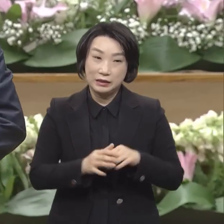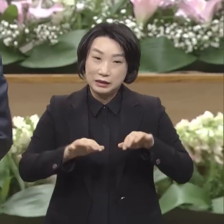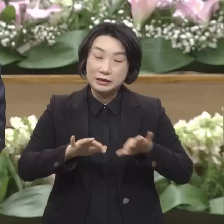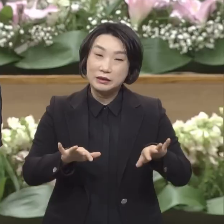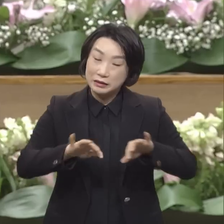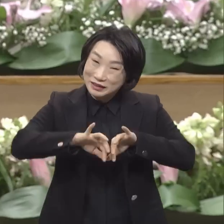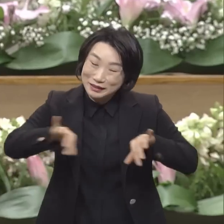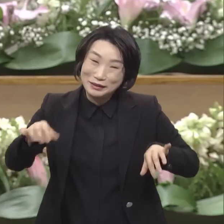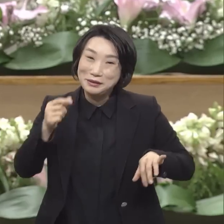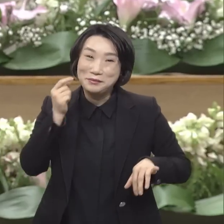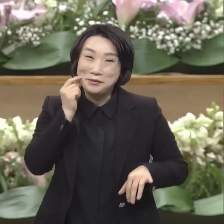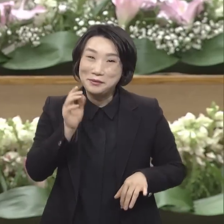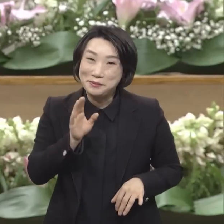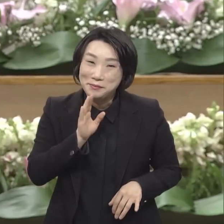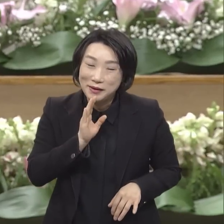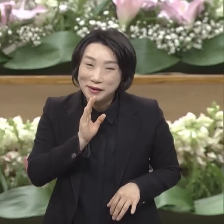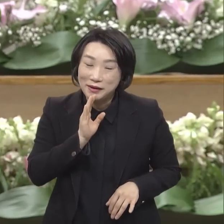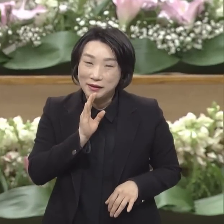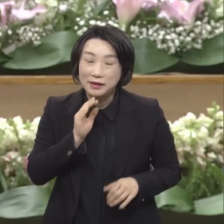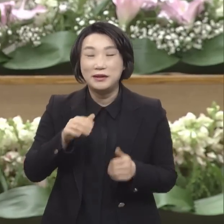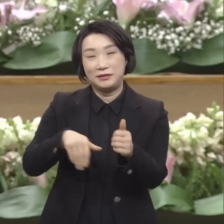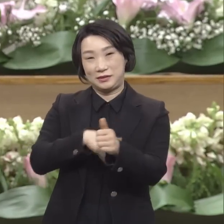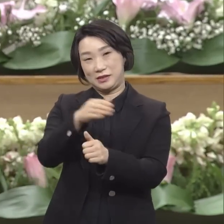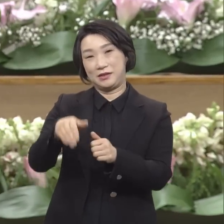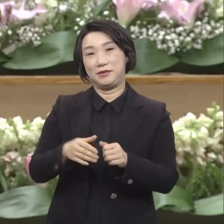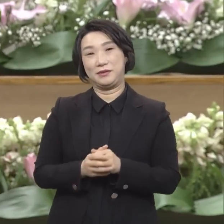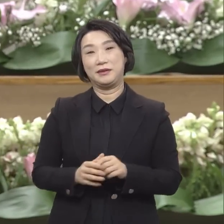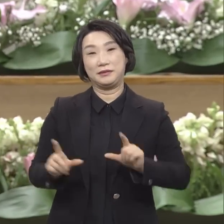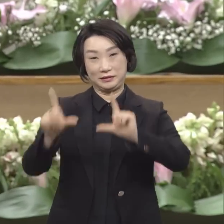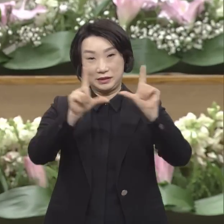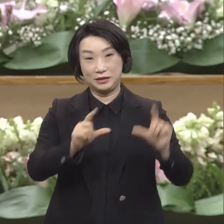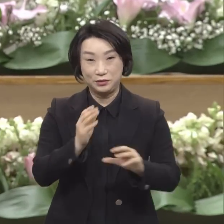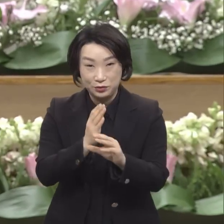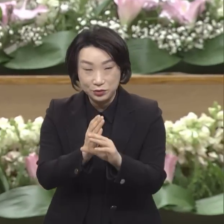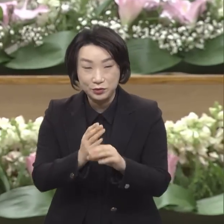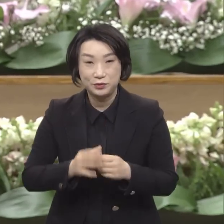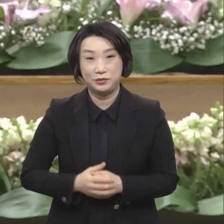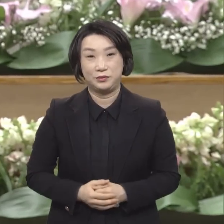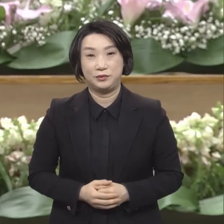분리할 수 없는 그런 상황 속에 처해 있는데